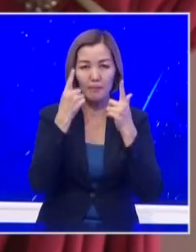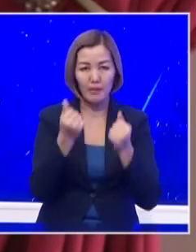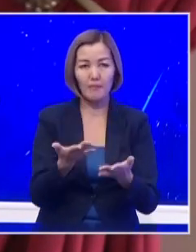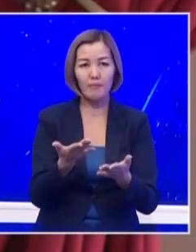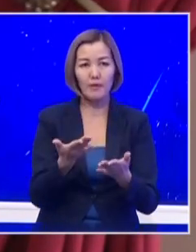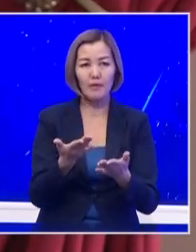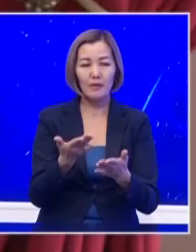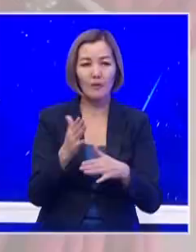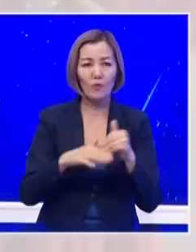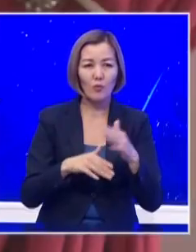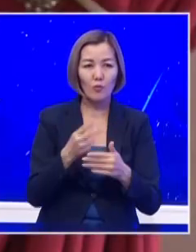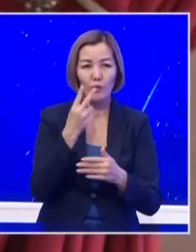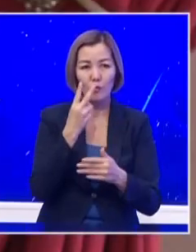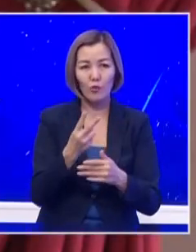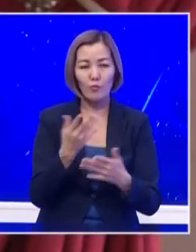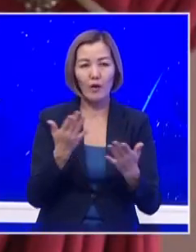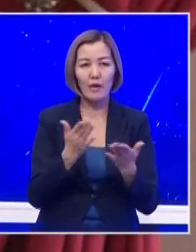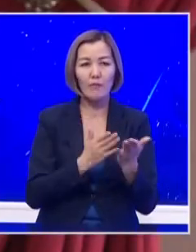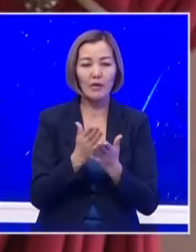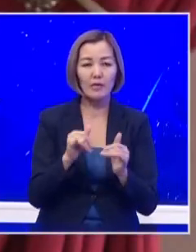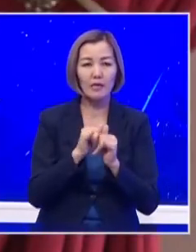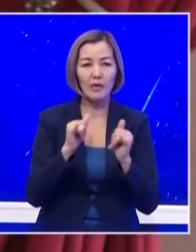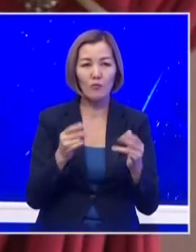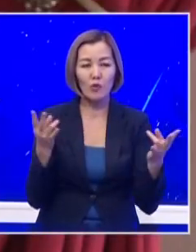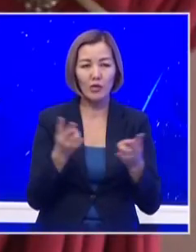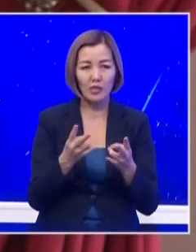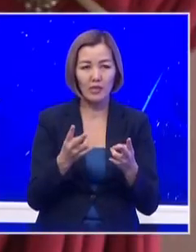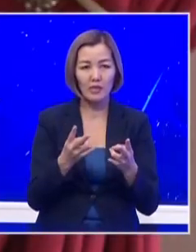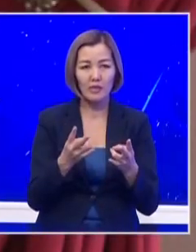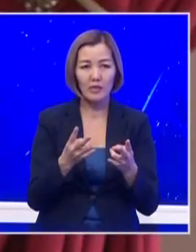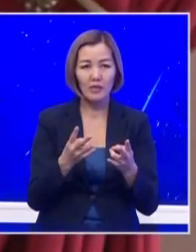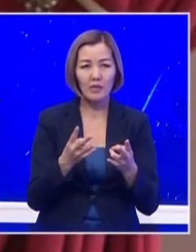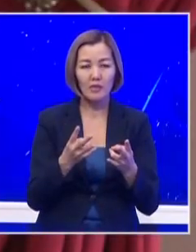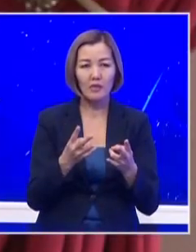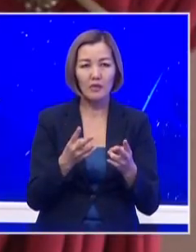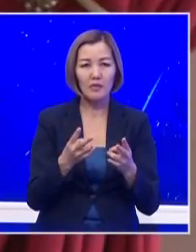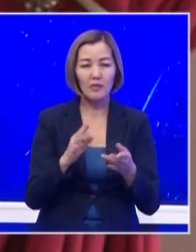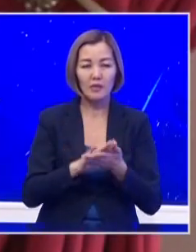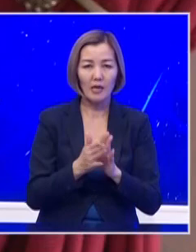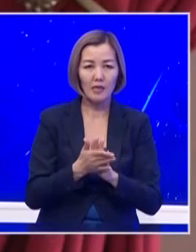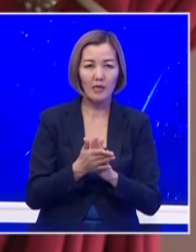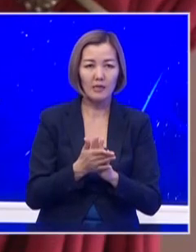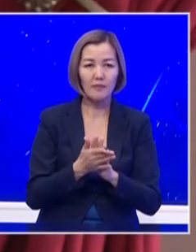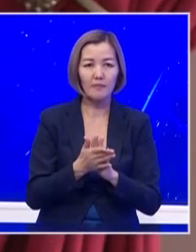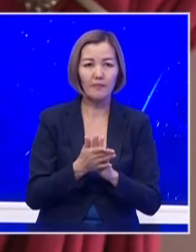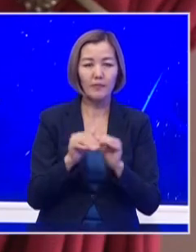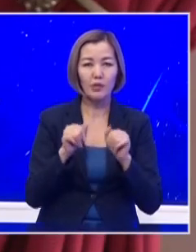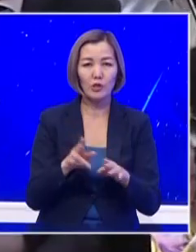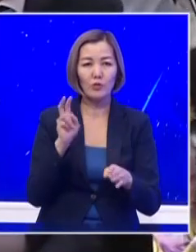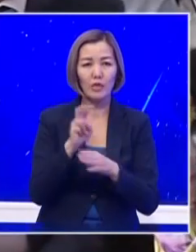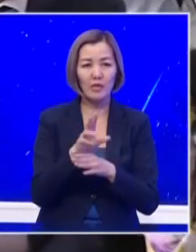қолмен ұстап, қай бағытта дамуы қажеттігін өздеріңізбен ақылдаса отырып шешуге